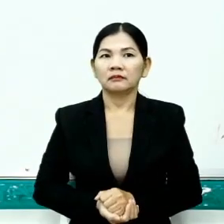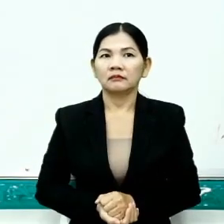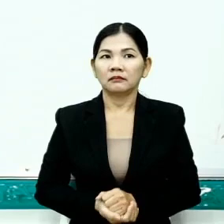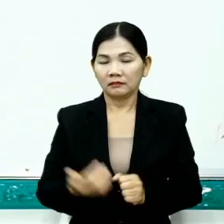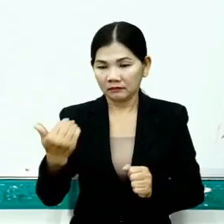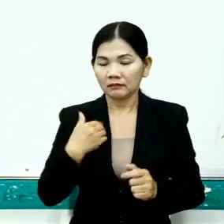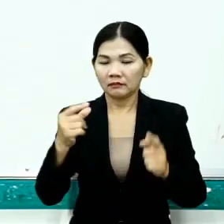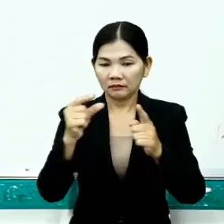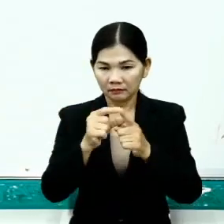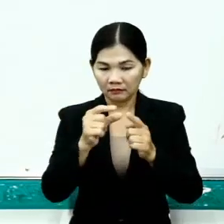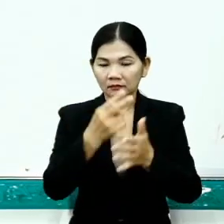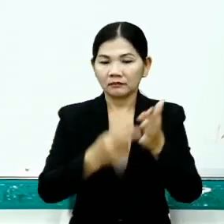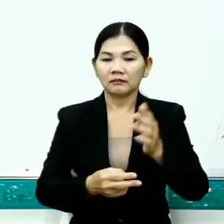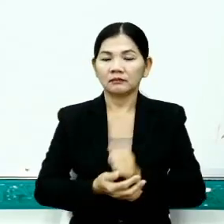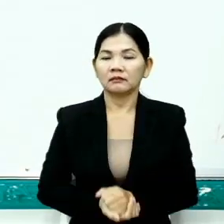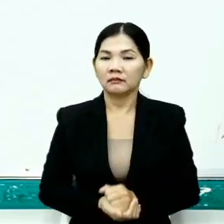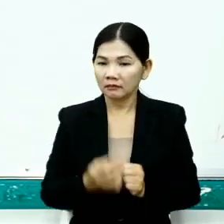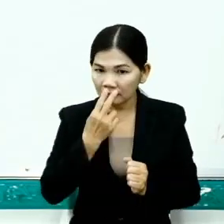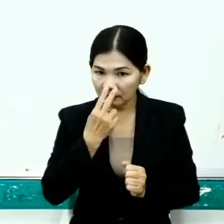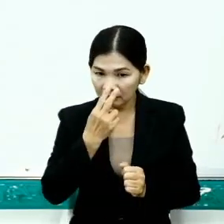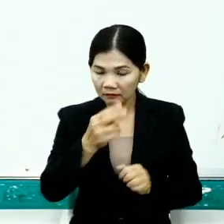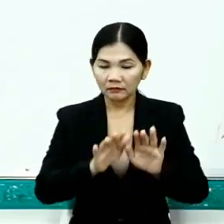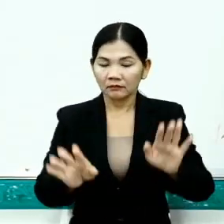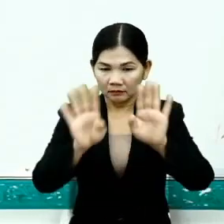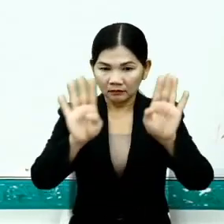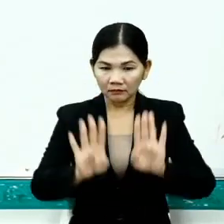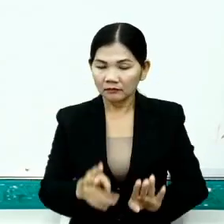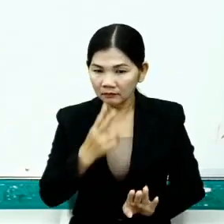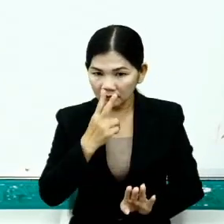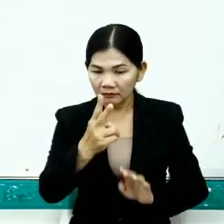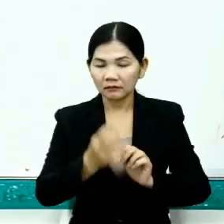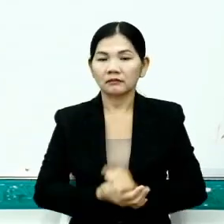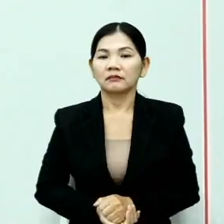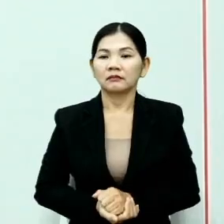គ្រូនឹងមានពាក្យអ្វីកូនកូនមើលមកក្តាំងខៀន